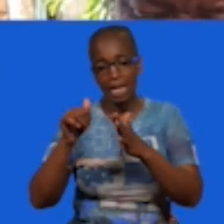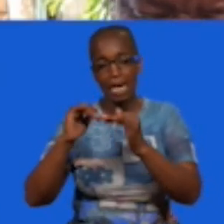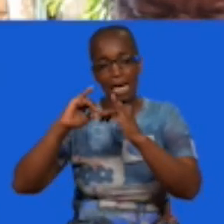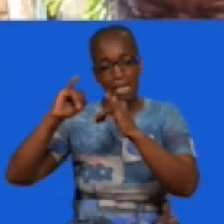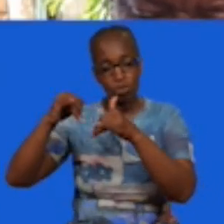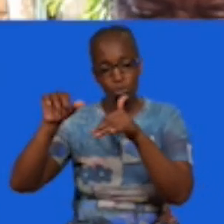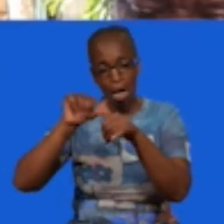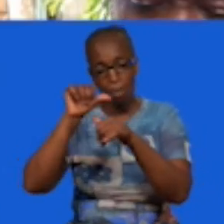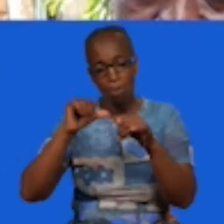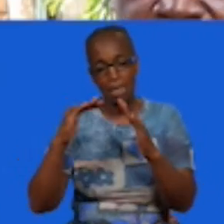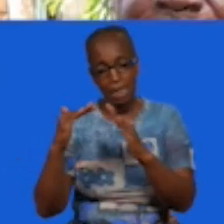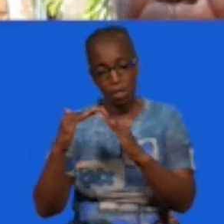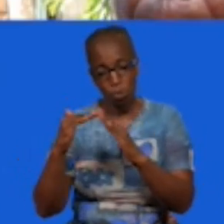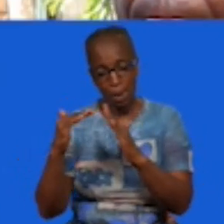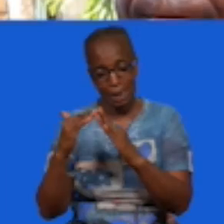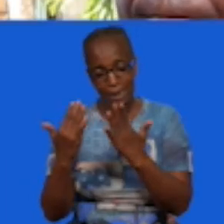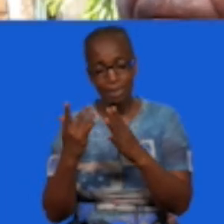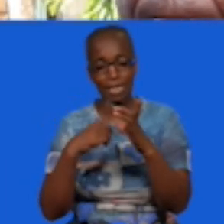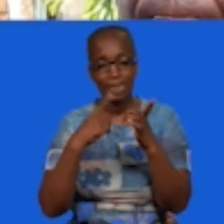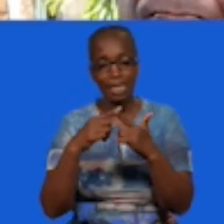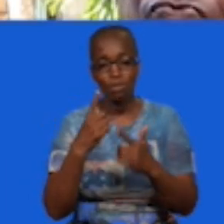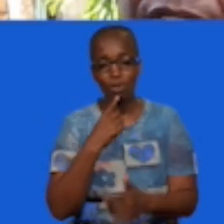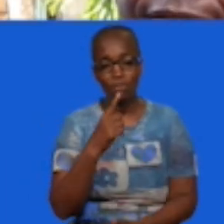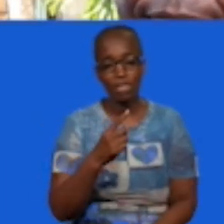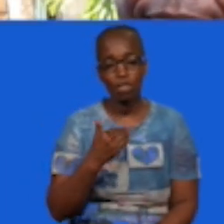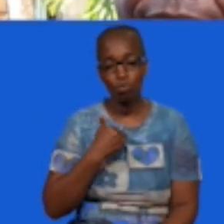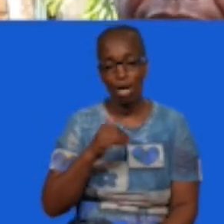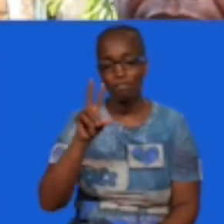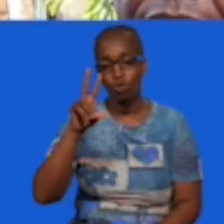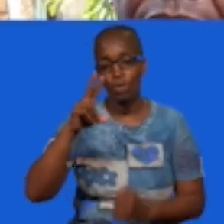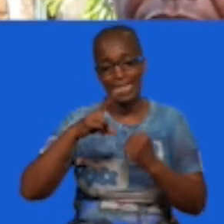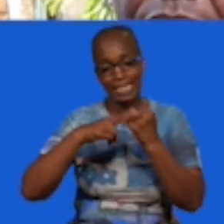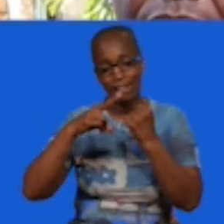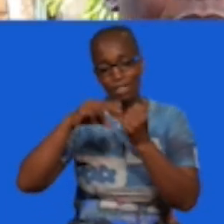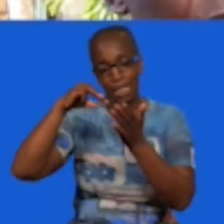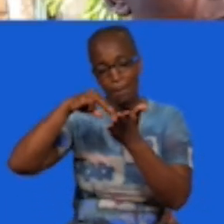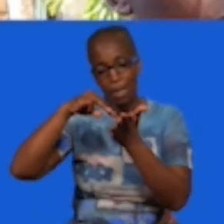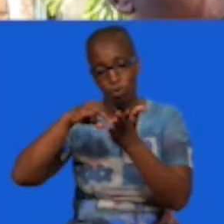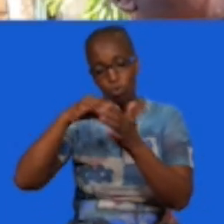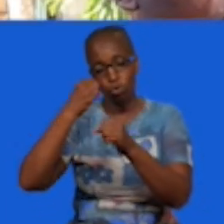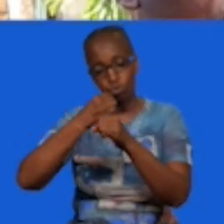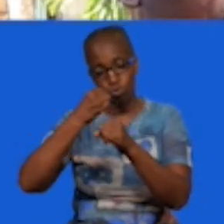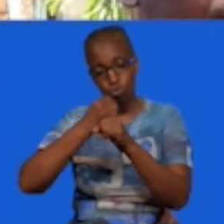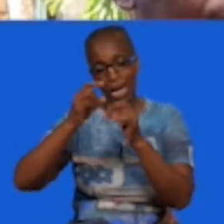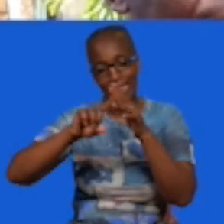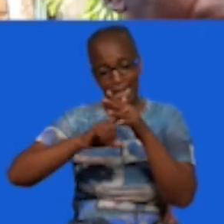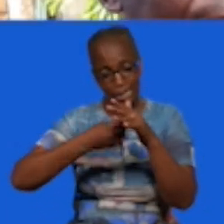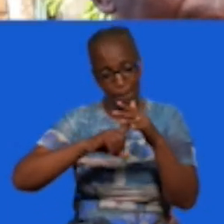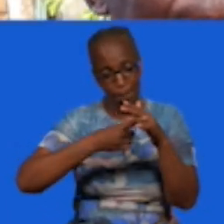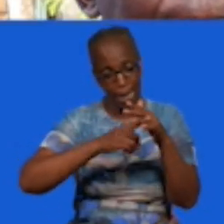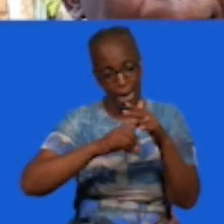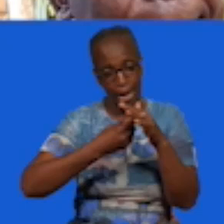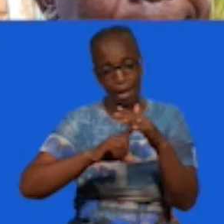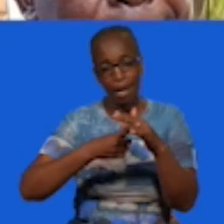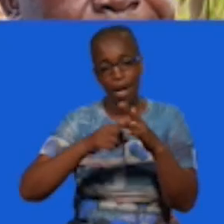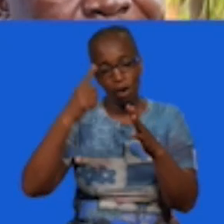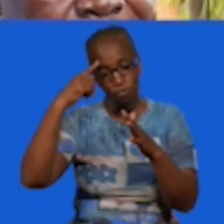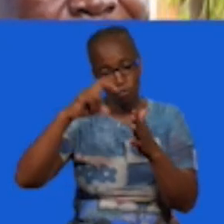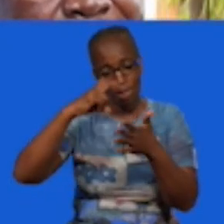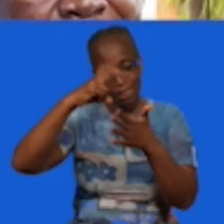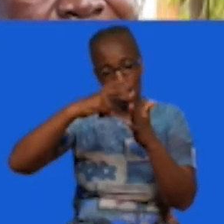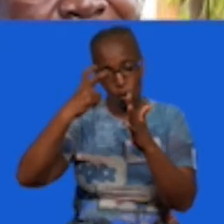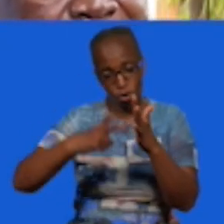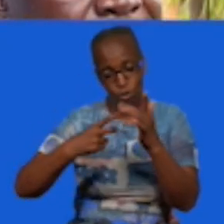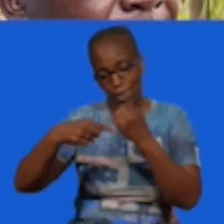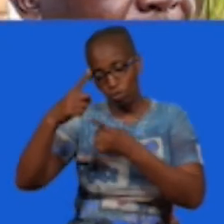sawa, buildings zingine ziko sawa, na ndio maana nikasema tuko na milioni 27 ya kufanya hizo kazi, ndio contractor